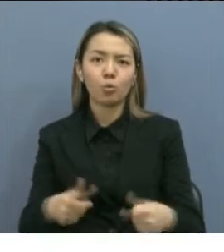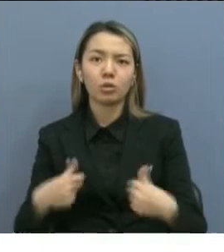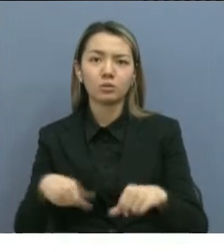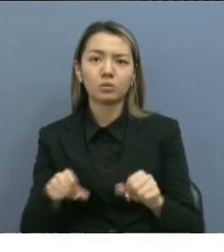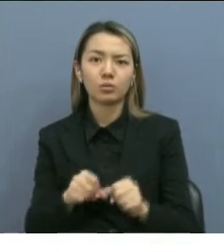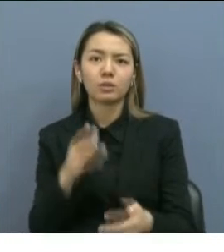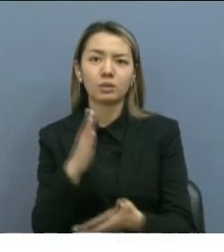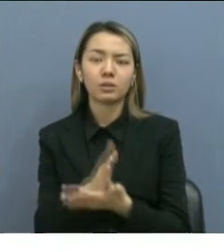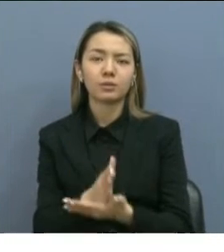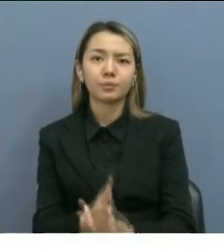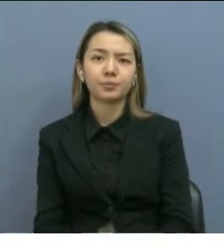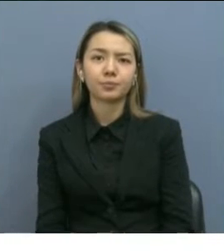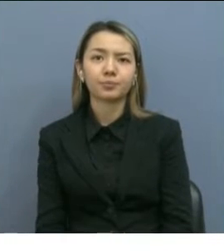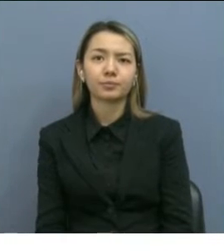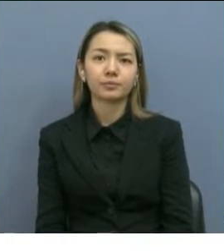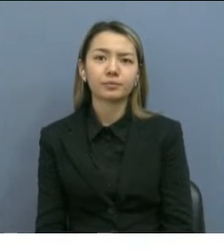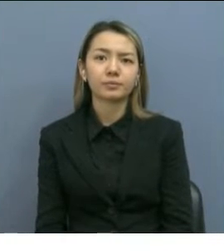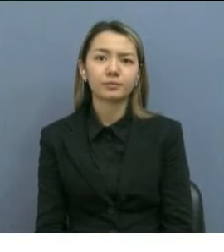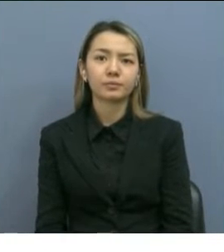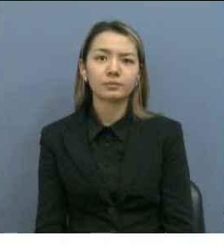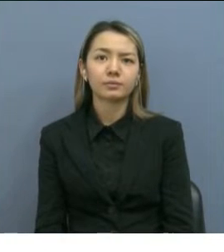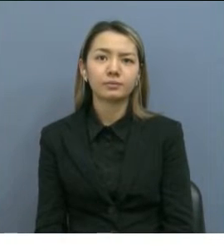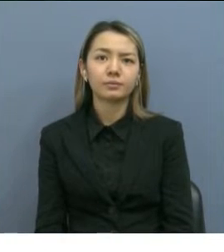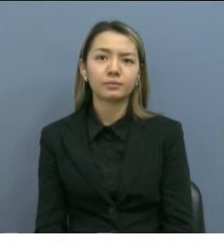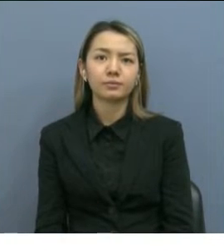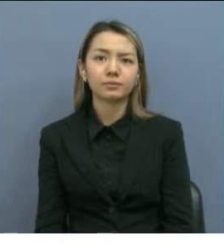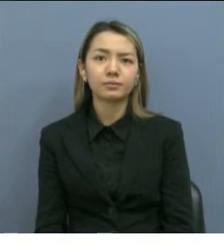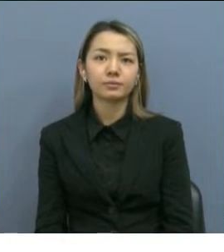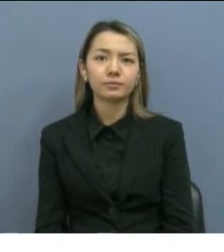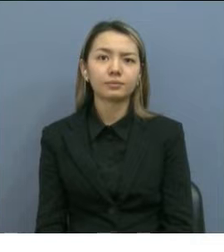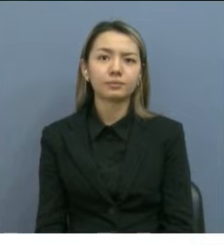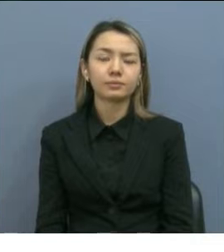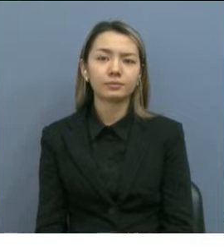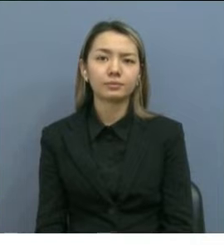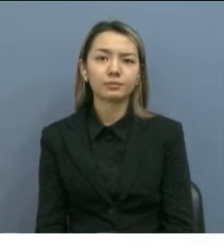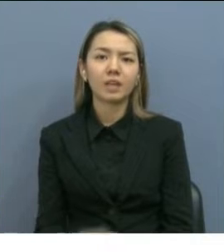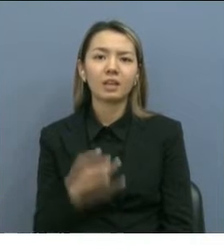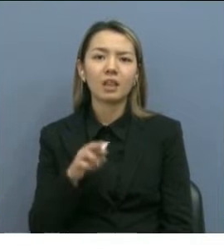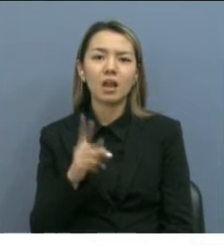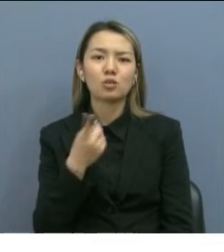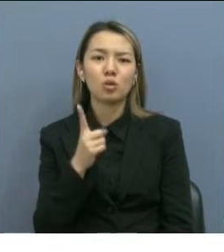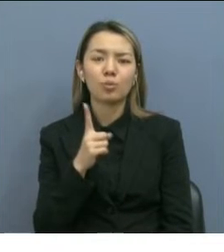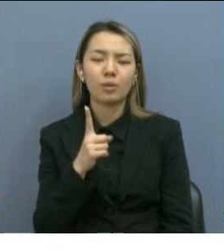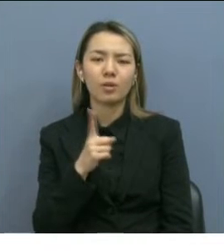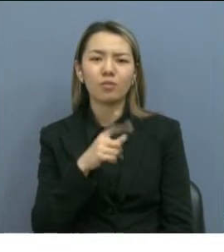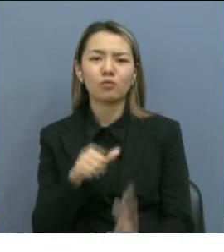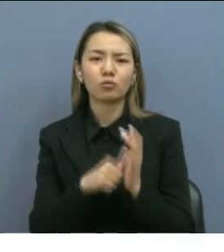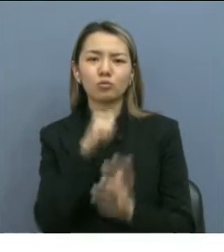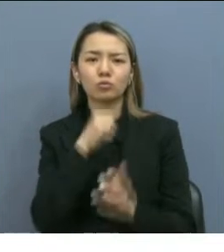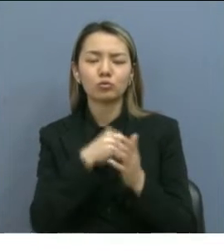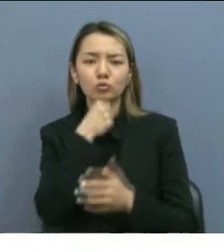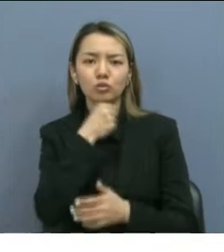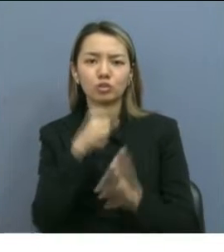ұйымдастырылған. Для того, чтобы пациенты из группы высокого риска. Жасы 60-тан